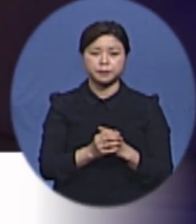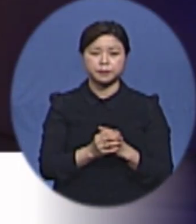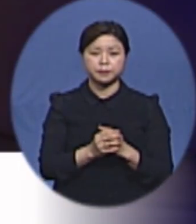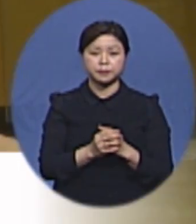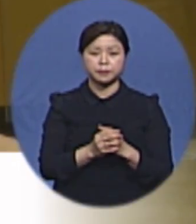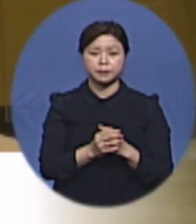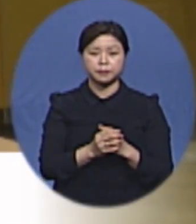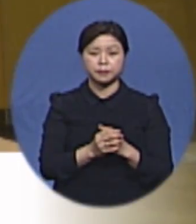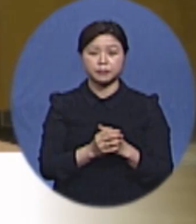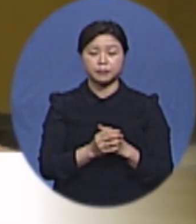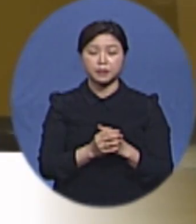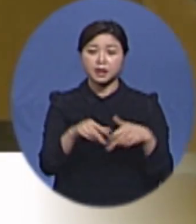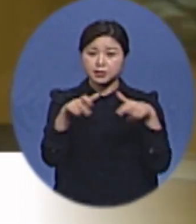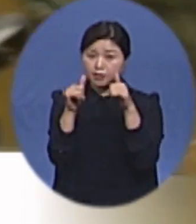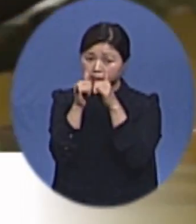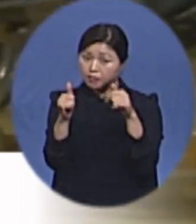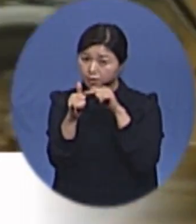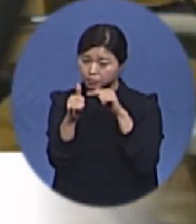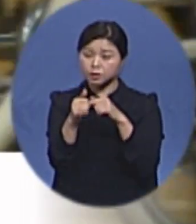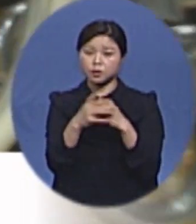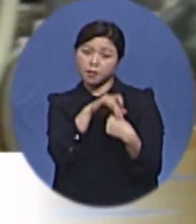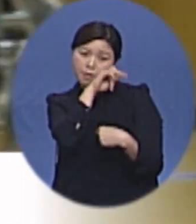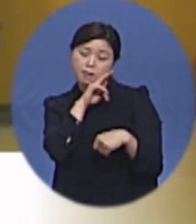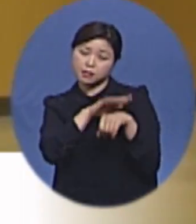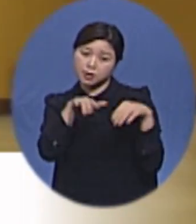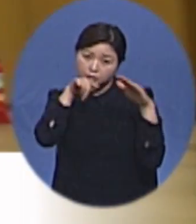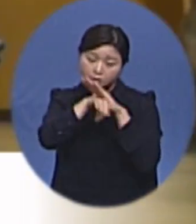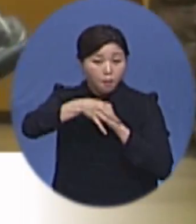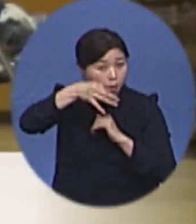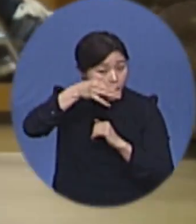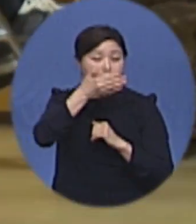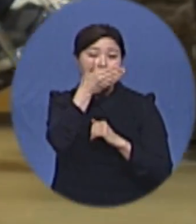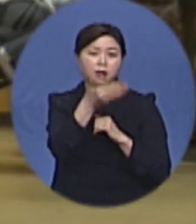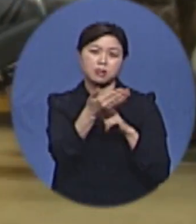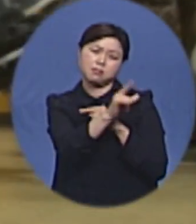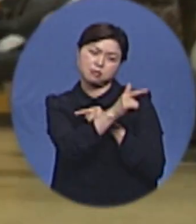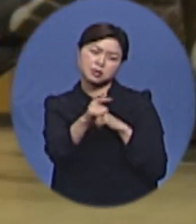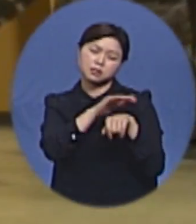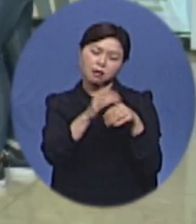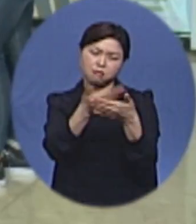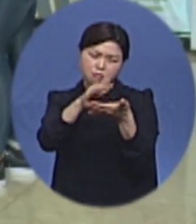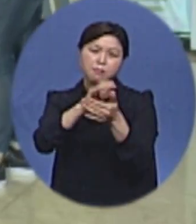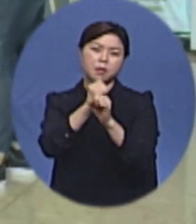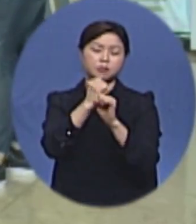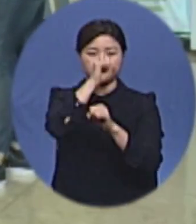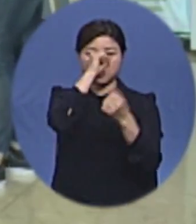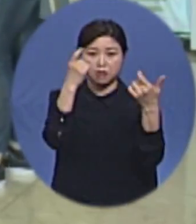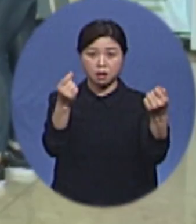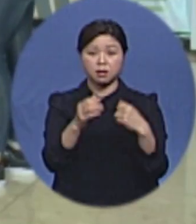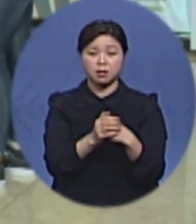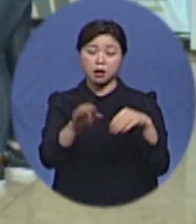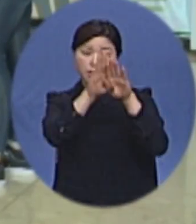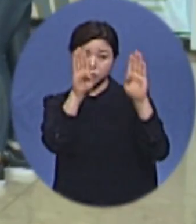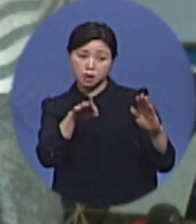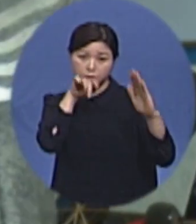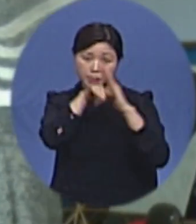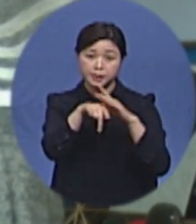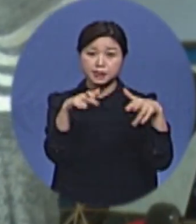좀... 장애인도 함께 할 수 있는 것들이 좀 더 많아졌으면 좋겠습니다. 이날 박물관을